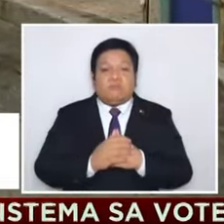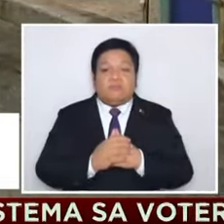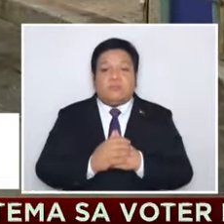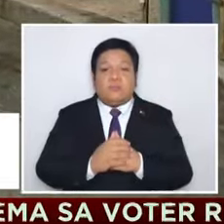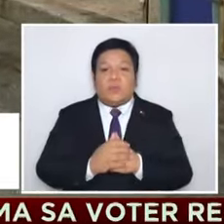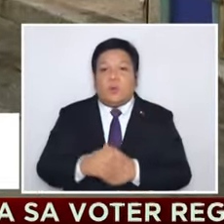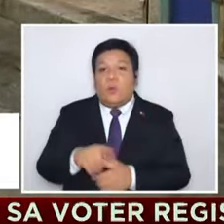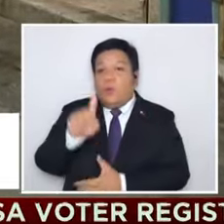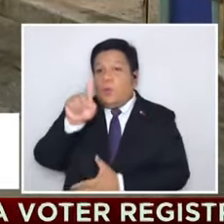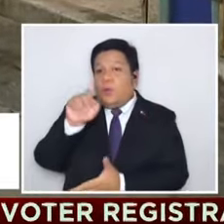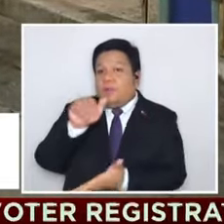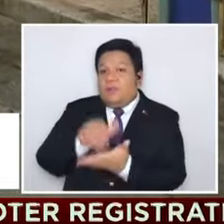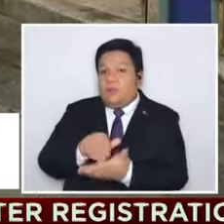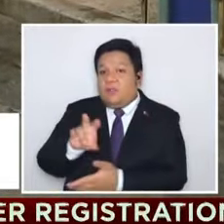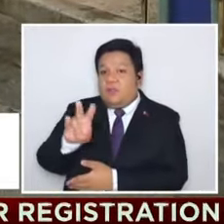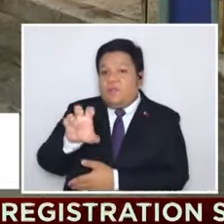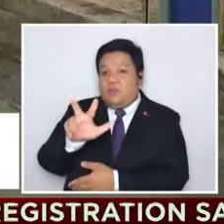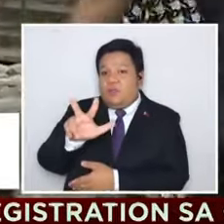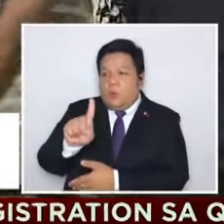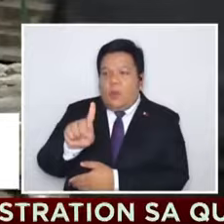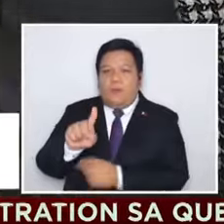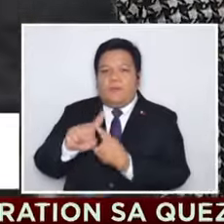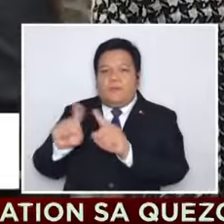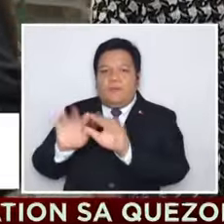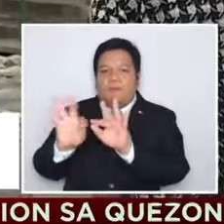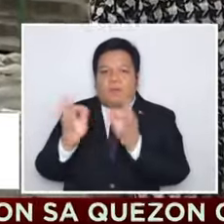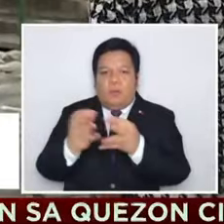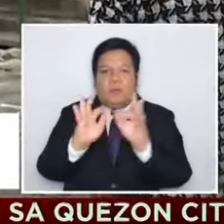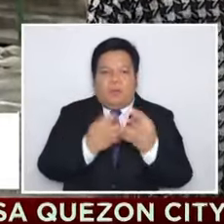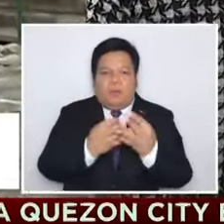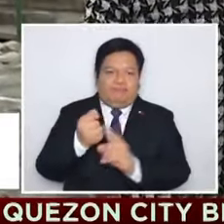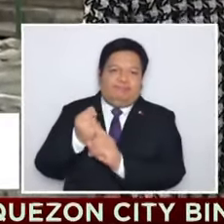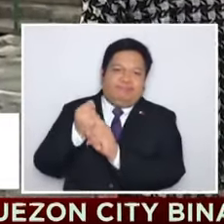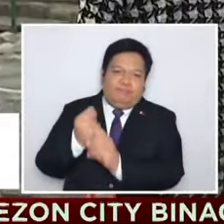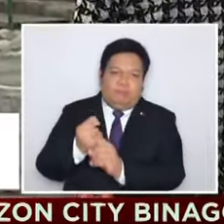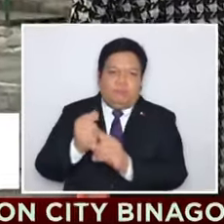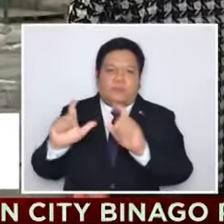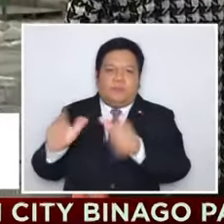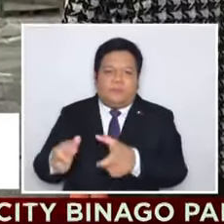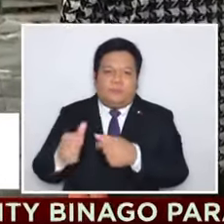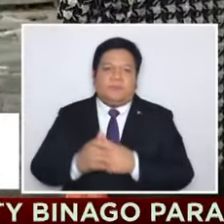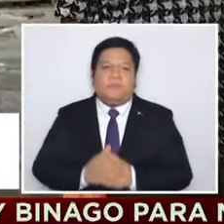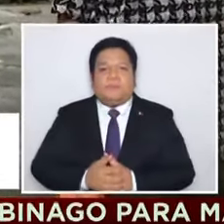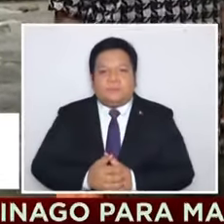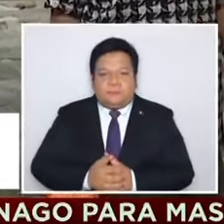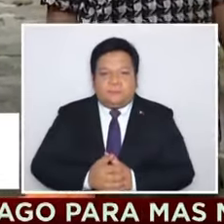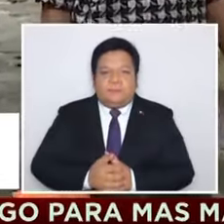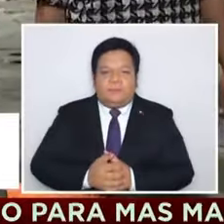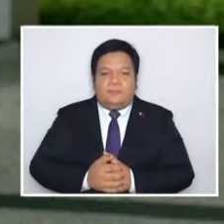1,731 naman ang affected household. Doris Bigornia, ABS-CBN News.